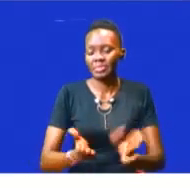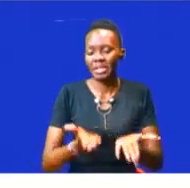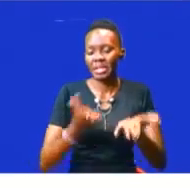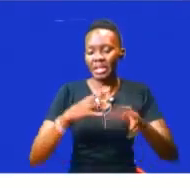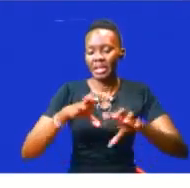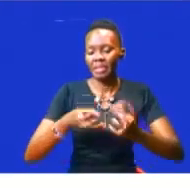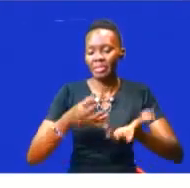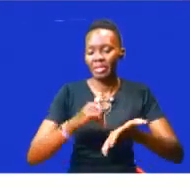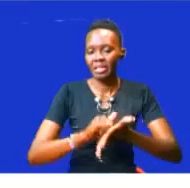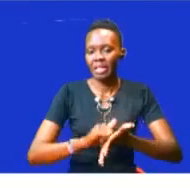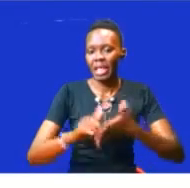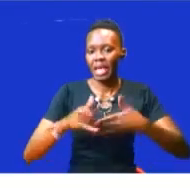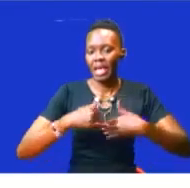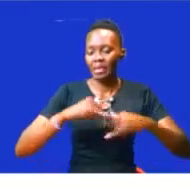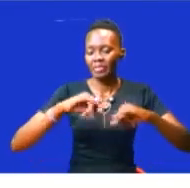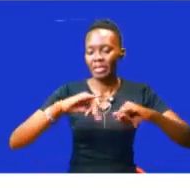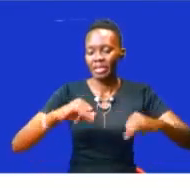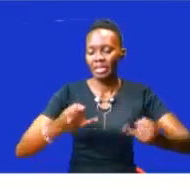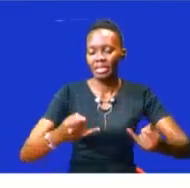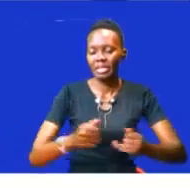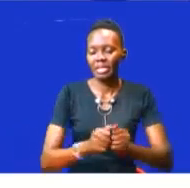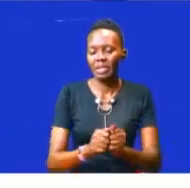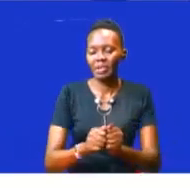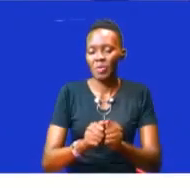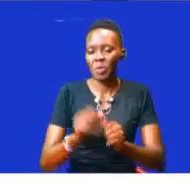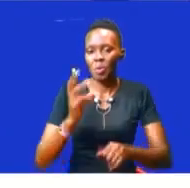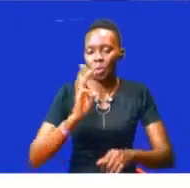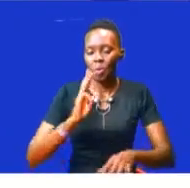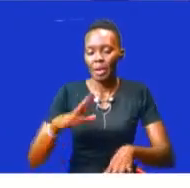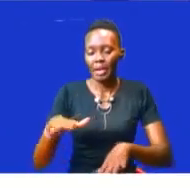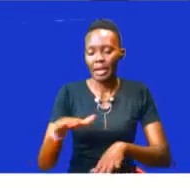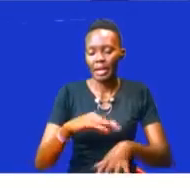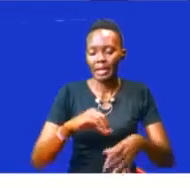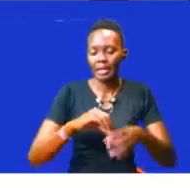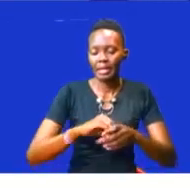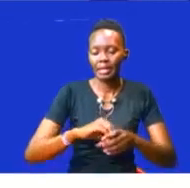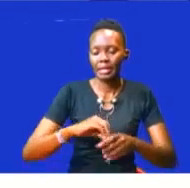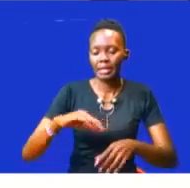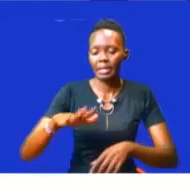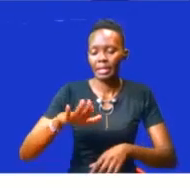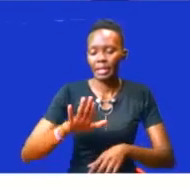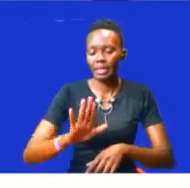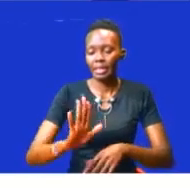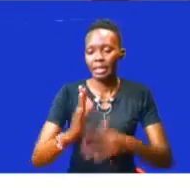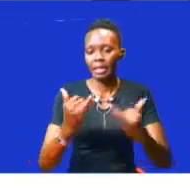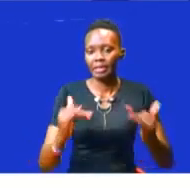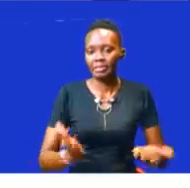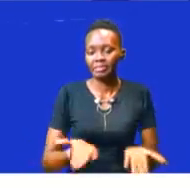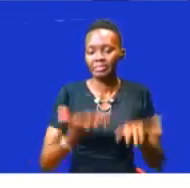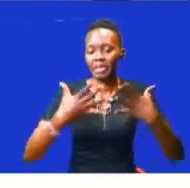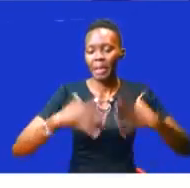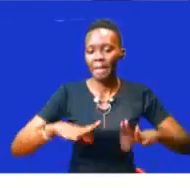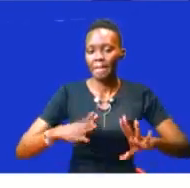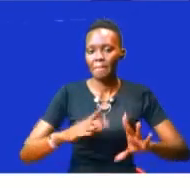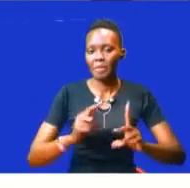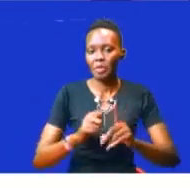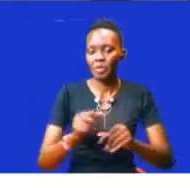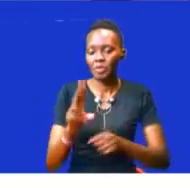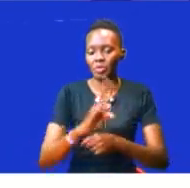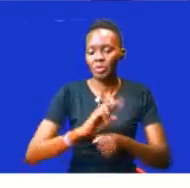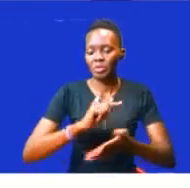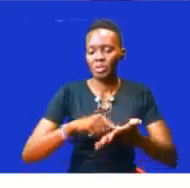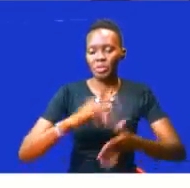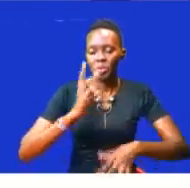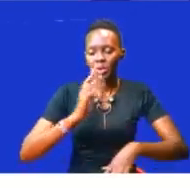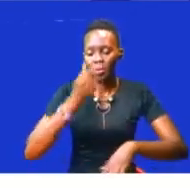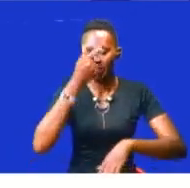mi one ni ogero kambi manyien e gwenge gweko ma Katito. Koro nwadwa encourage jogweng' mondo obi otuom pigni nikech pigni en pi mosethiedhi